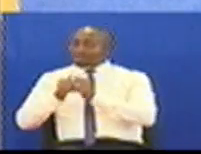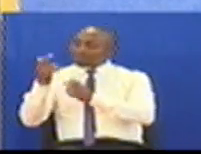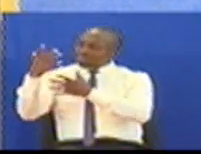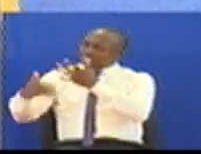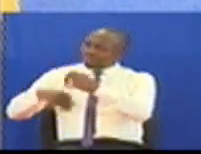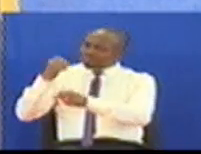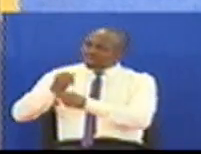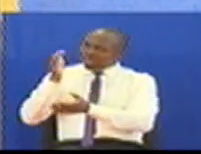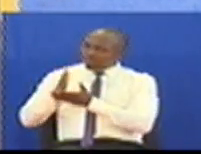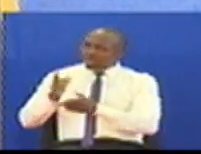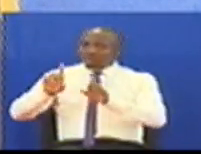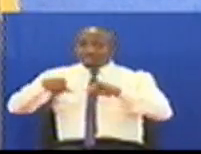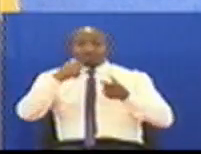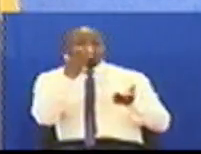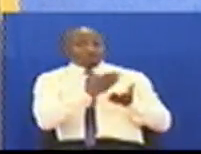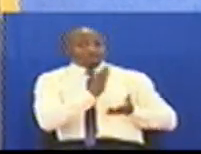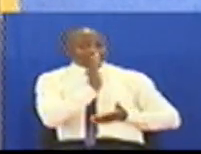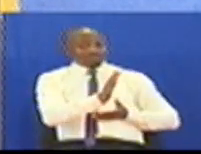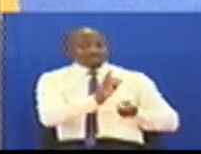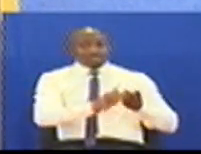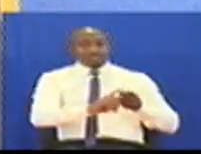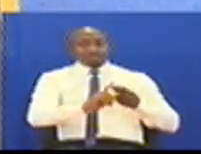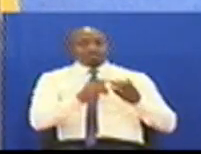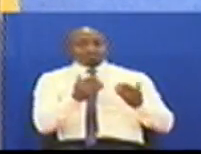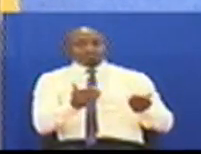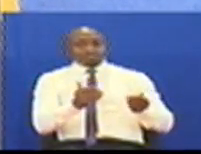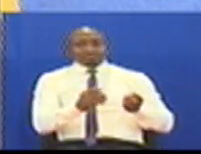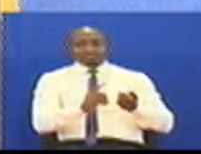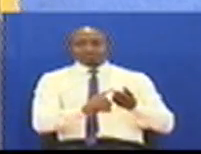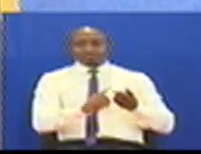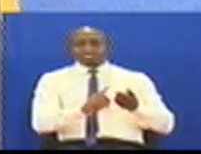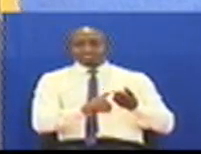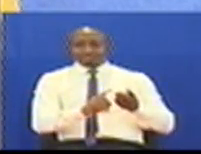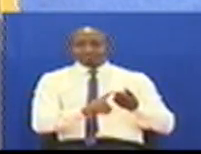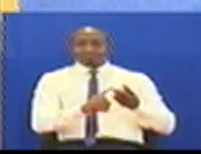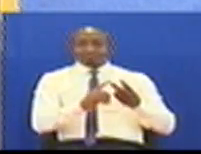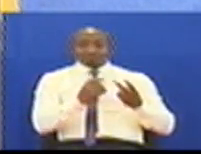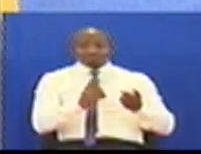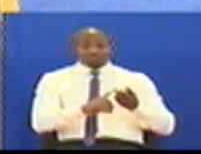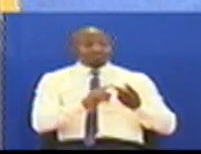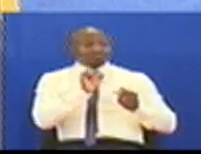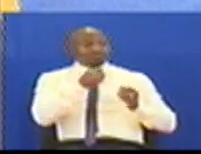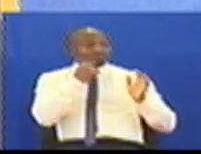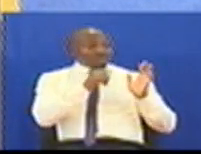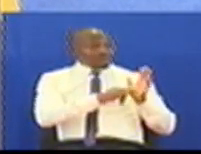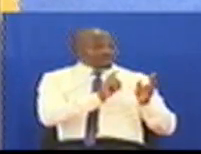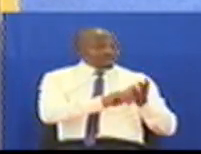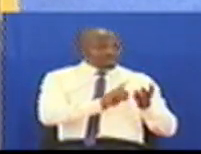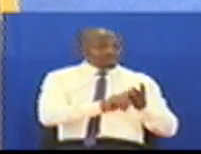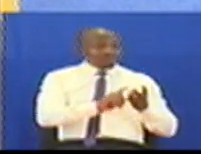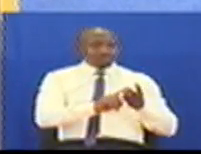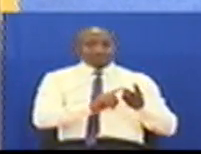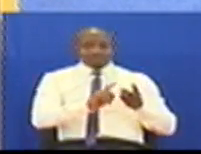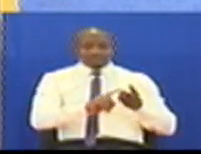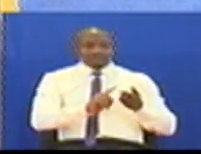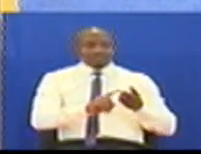kwenye budget. Lakini ukweli ni kwamba bado tuna mapungufu makubwa, na ndio maana bado hawakuweka mahitaji na mapungufu